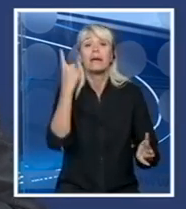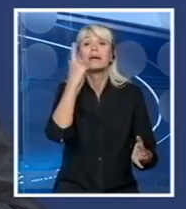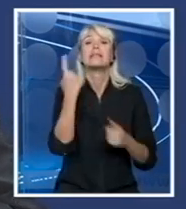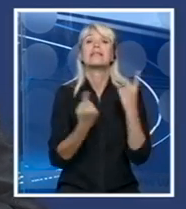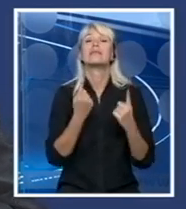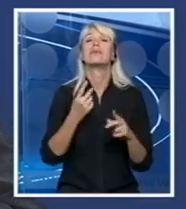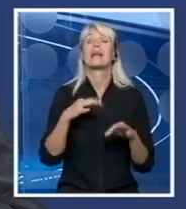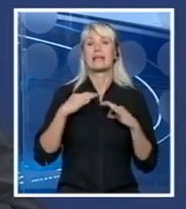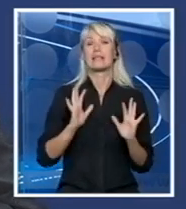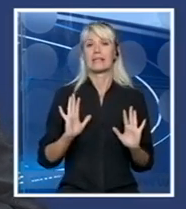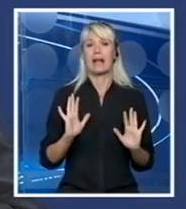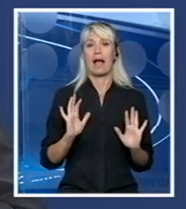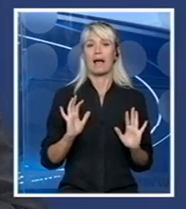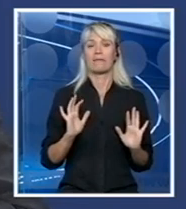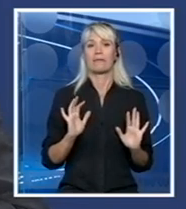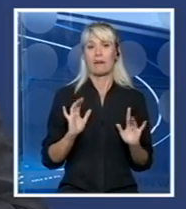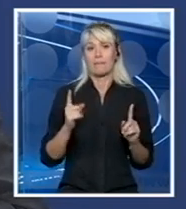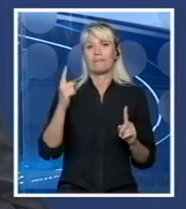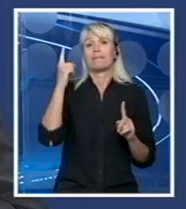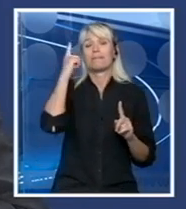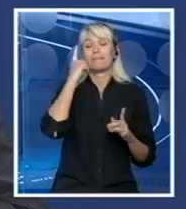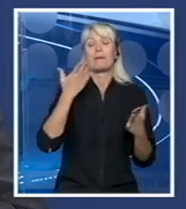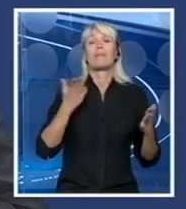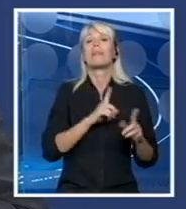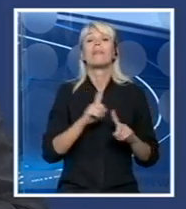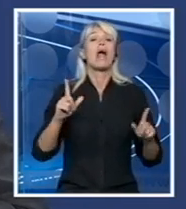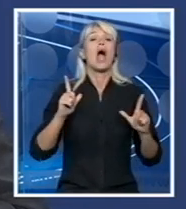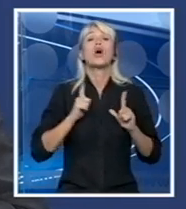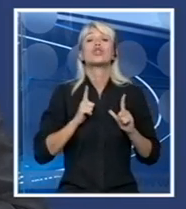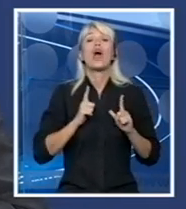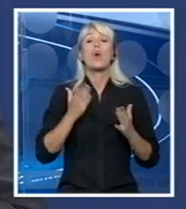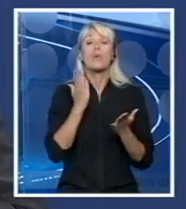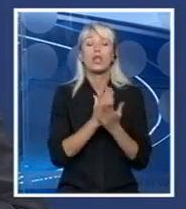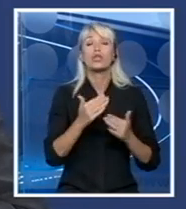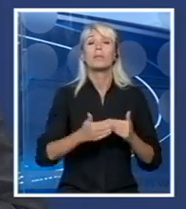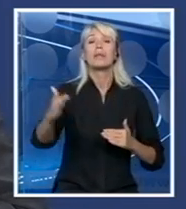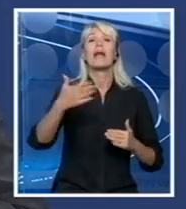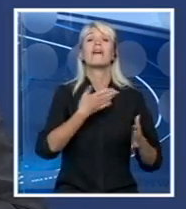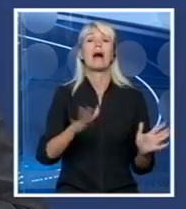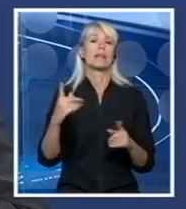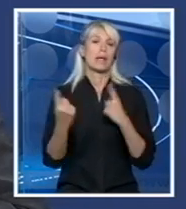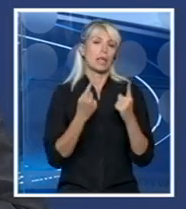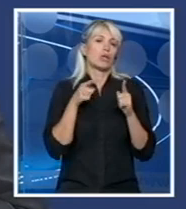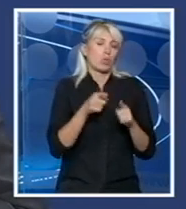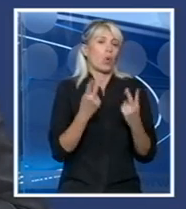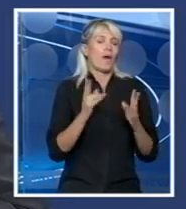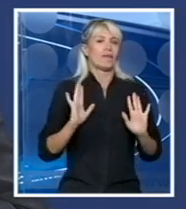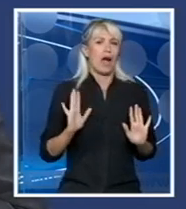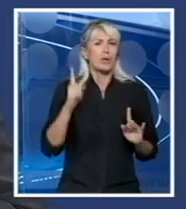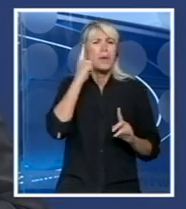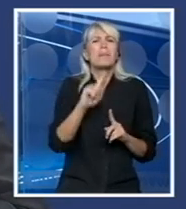je da ne očekujemo znači, nekako vanredno stanje. Jer u tom vanrednom stanju znate da smo u onom prvom piku